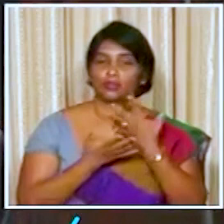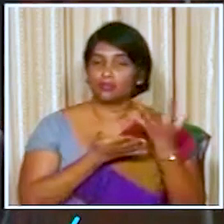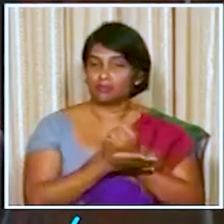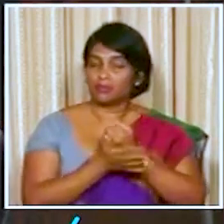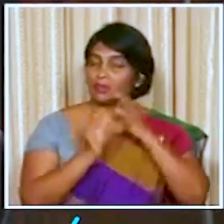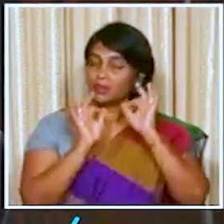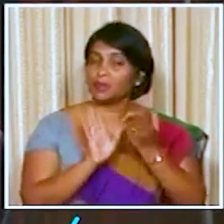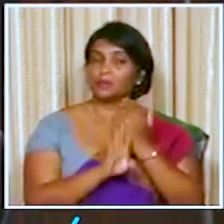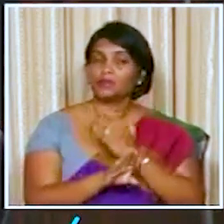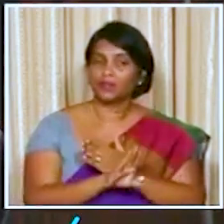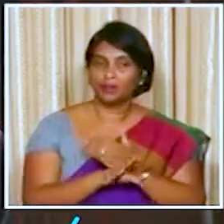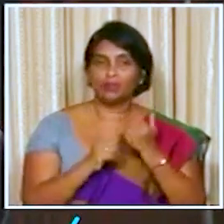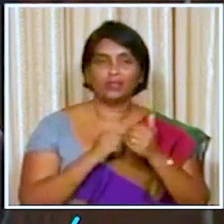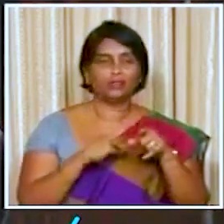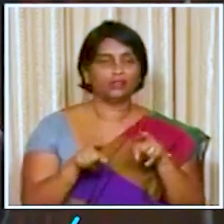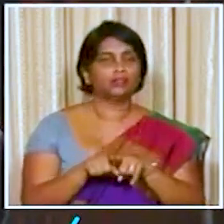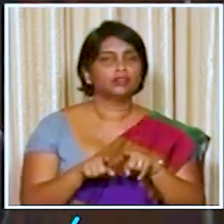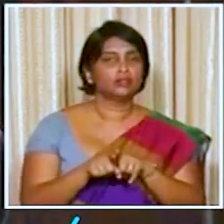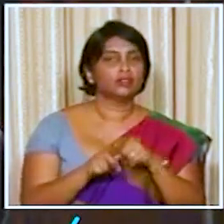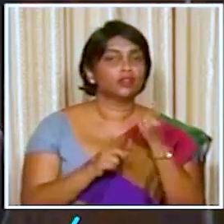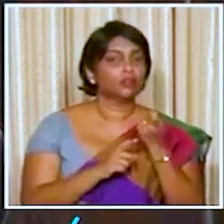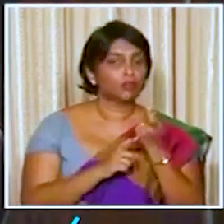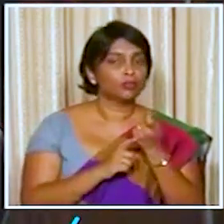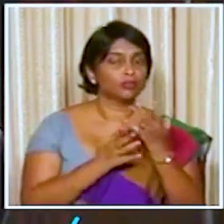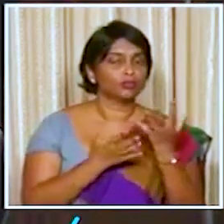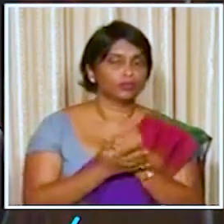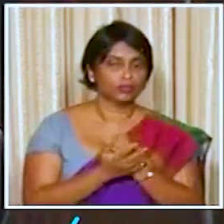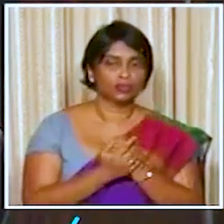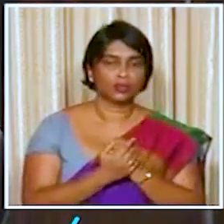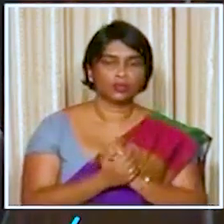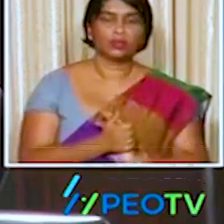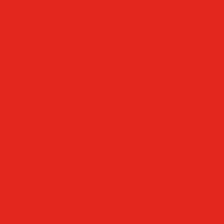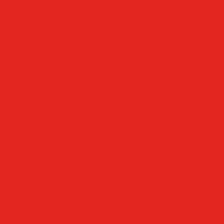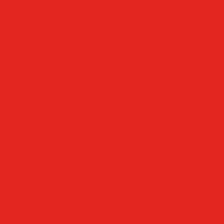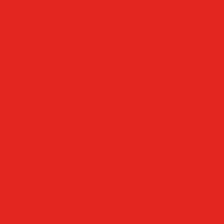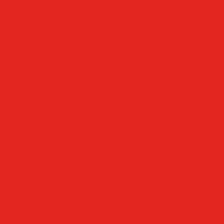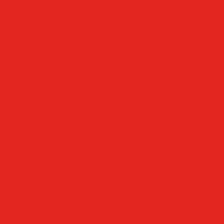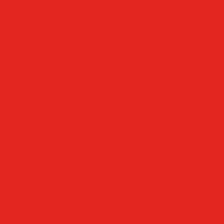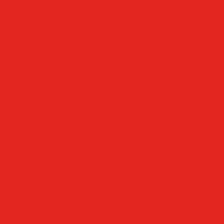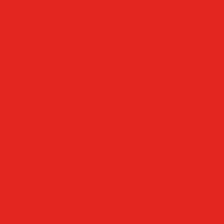හුරා කන්න ඉස්සල්ලා ඒ අයවිය යුතු මුදල් ටික අය කරගන්න. ඔබතුමාගේ කාලය අවසන්.